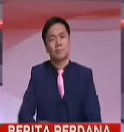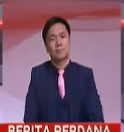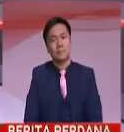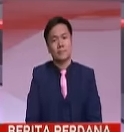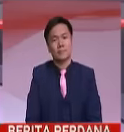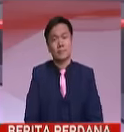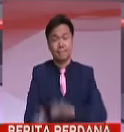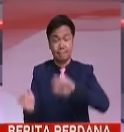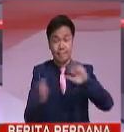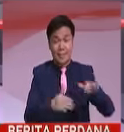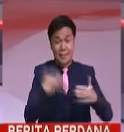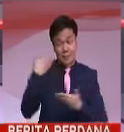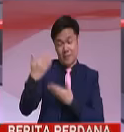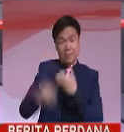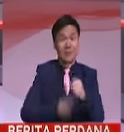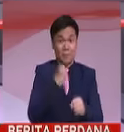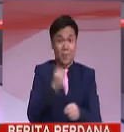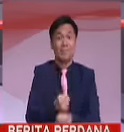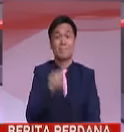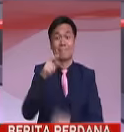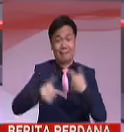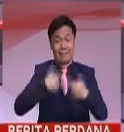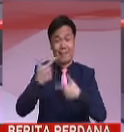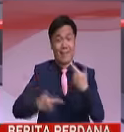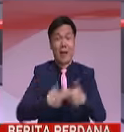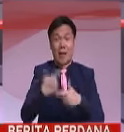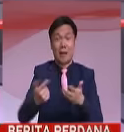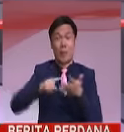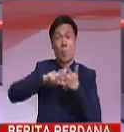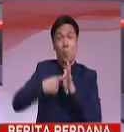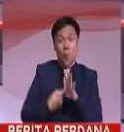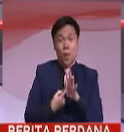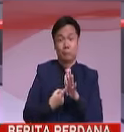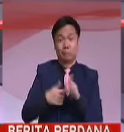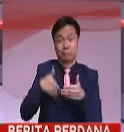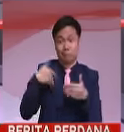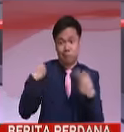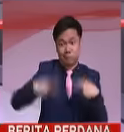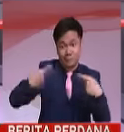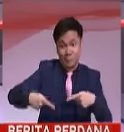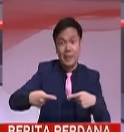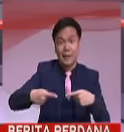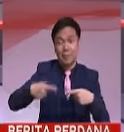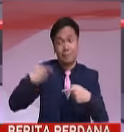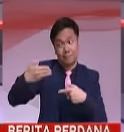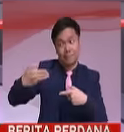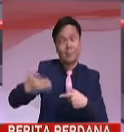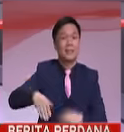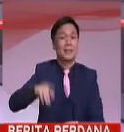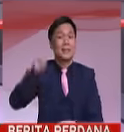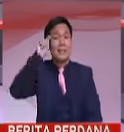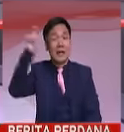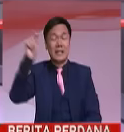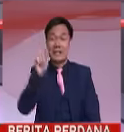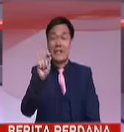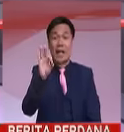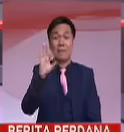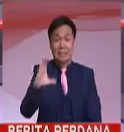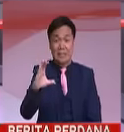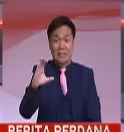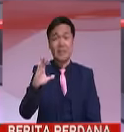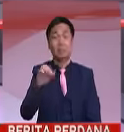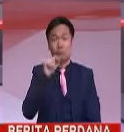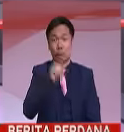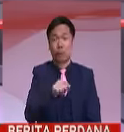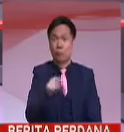Hai menjelang musim baru Liga Malaysia yang bakal membuka tirainya tidak lama lagi juga dua sistem Jaber hcfc selaku